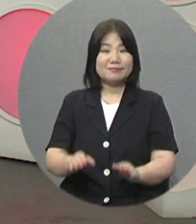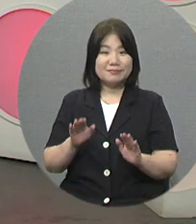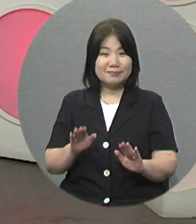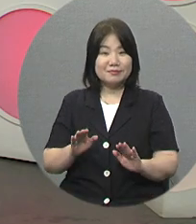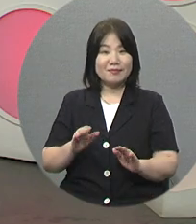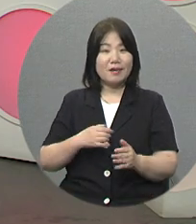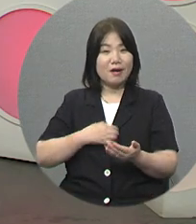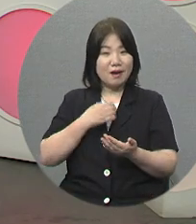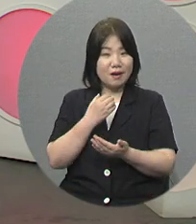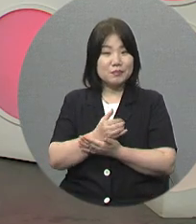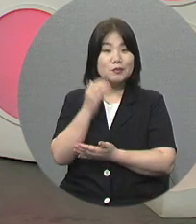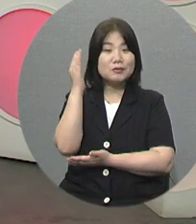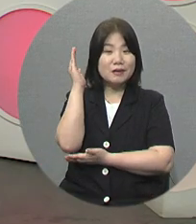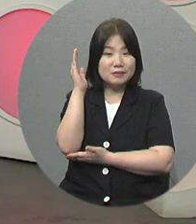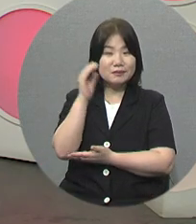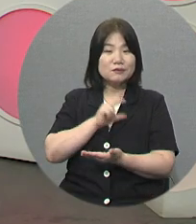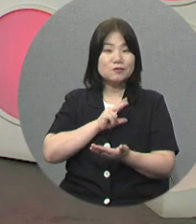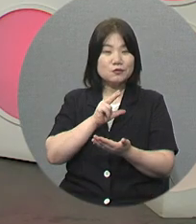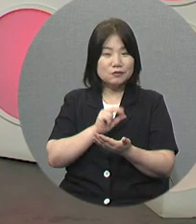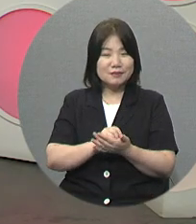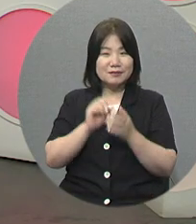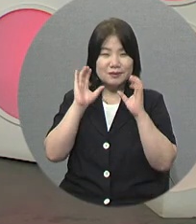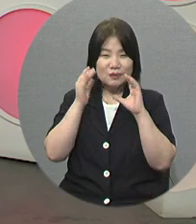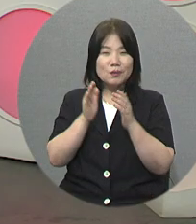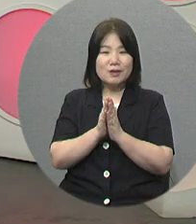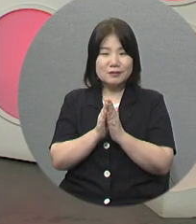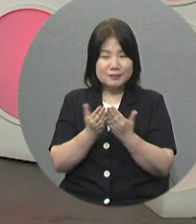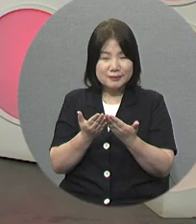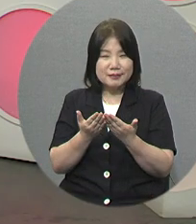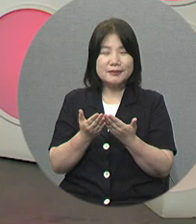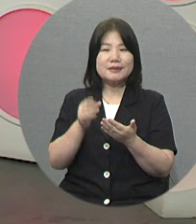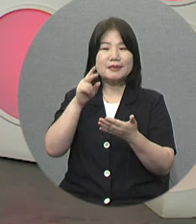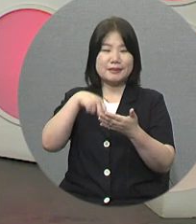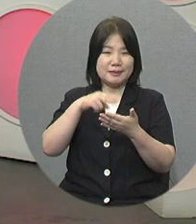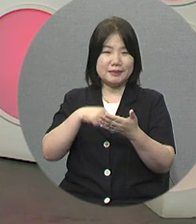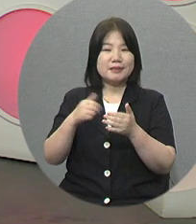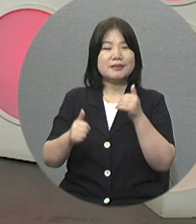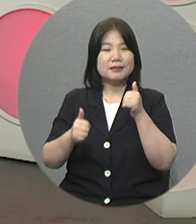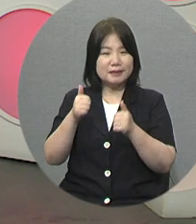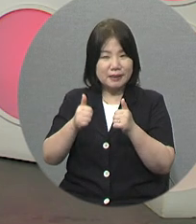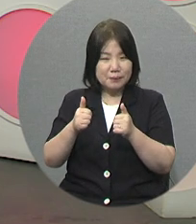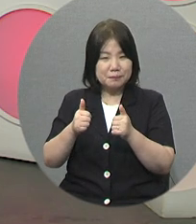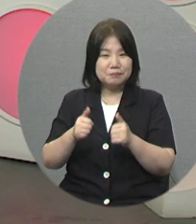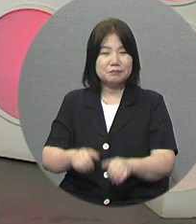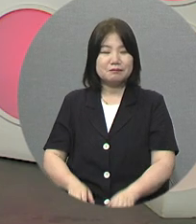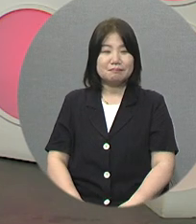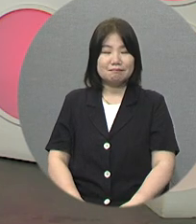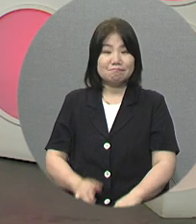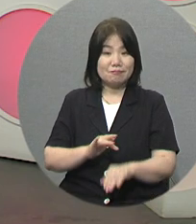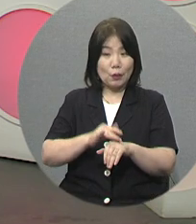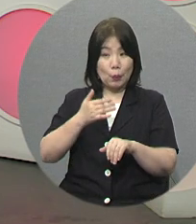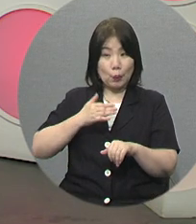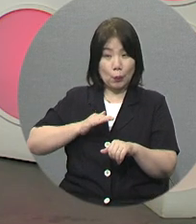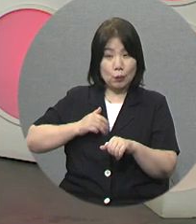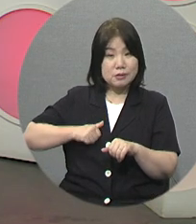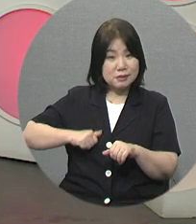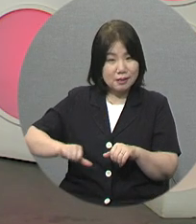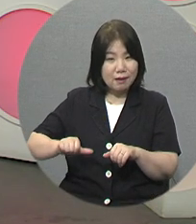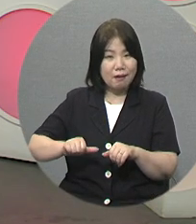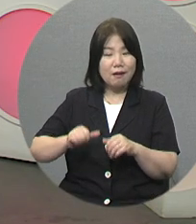오늘의 감동사연 주제는요, 동화책 읽기 시작입니다. 손자가